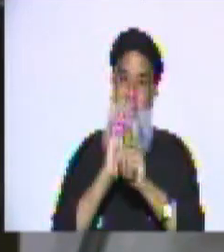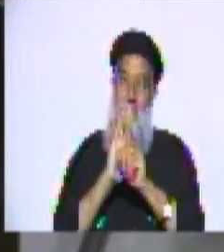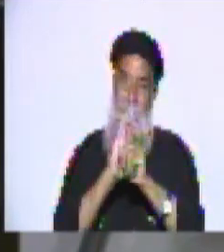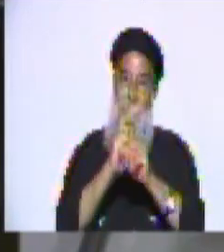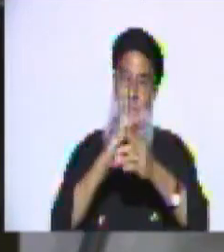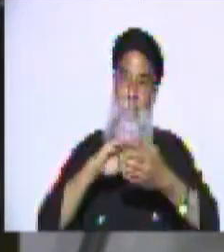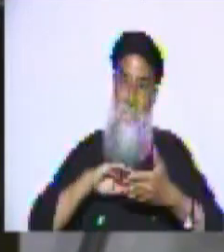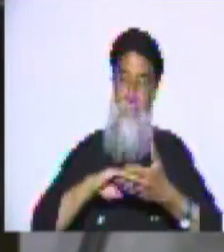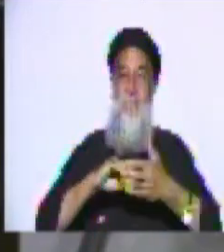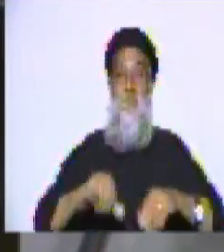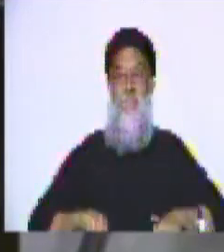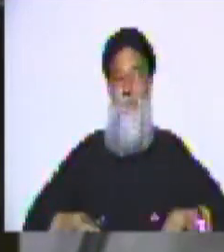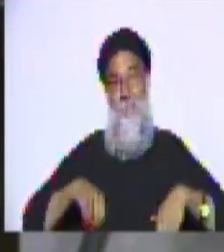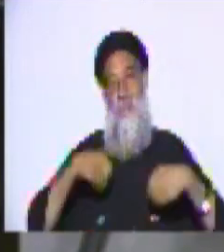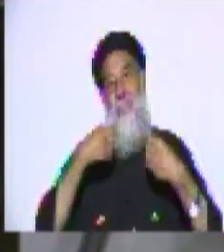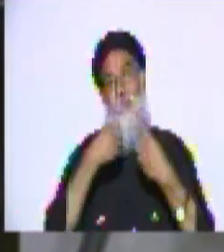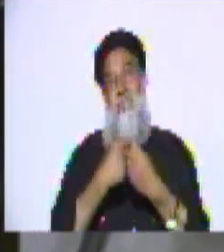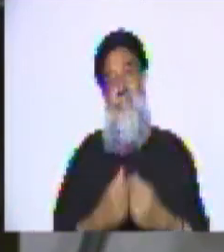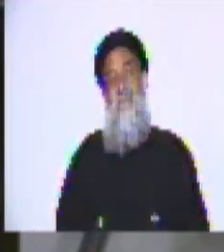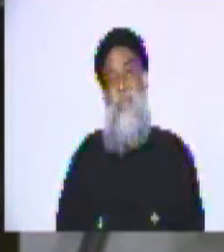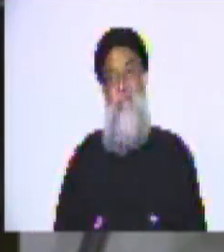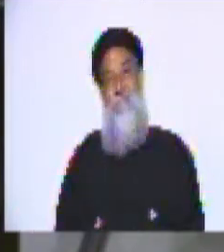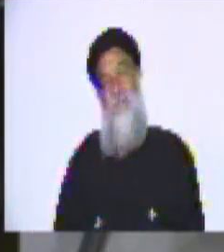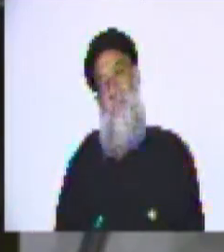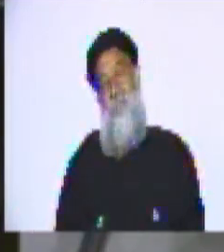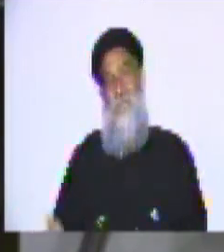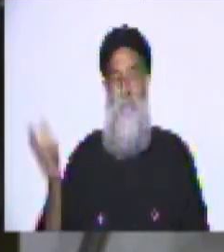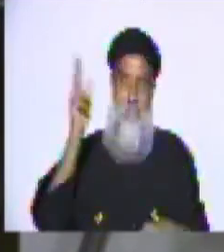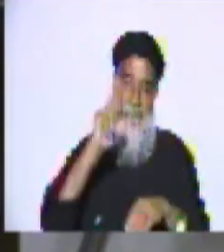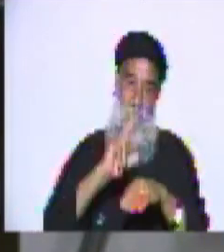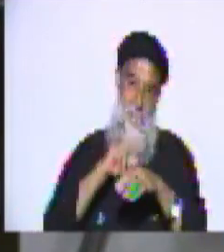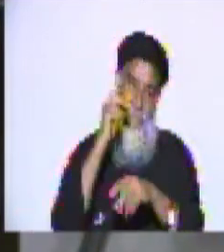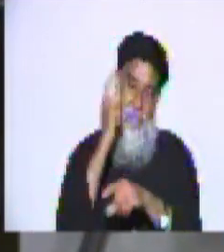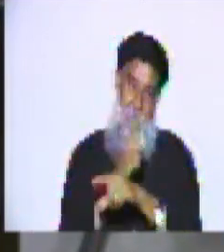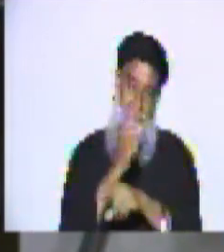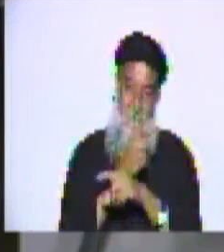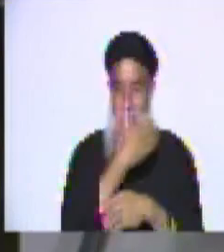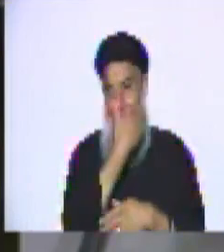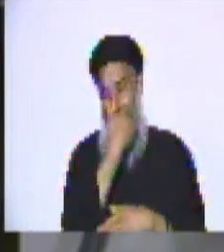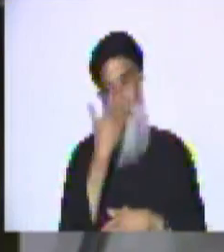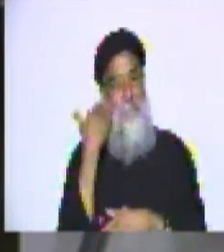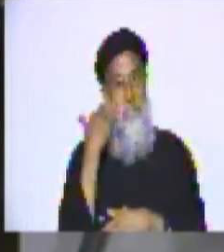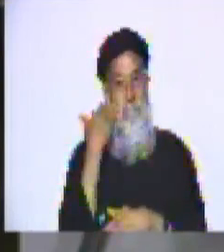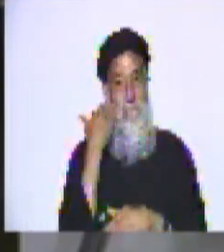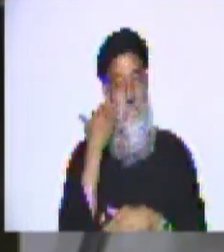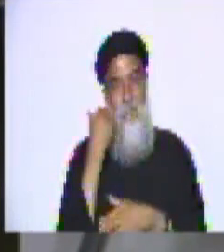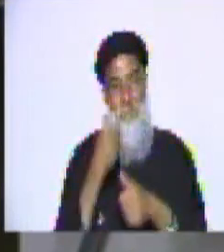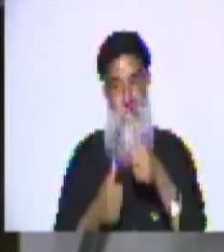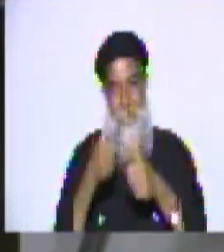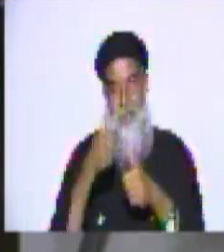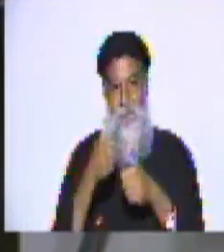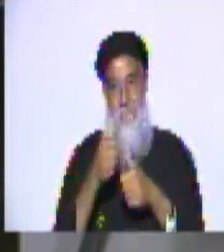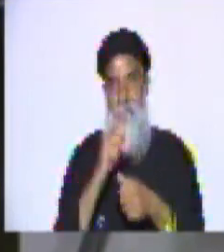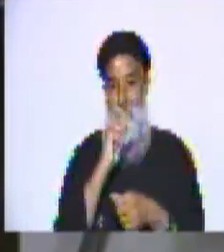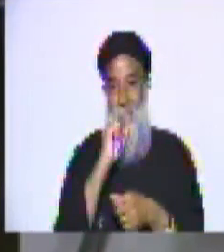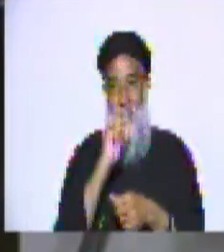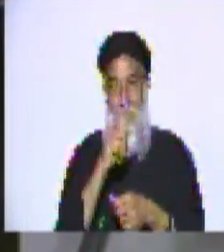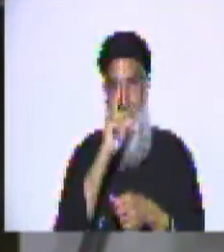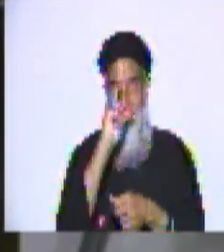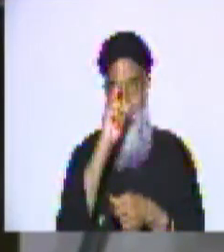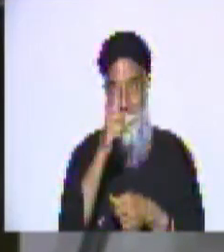بنعيشه يعني أو عايزين نعيشه. كمان الرسل صاموا نتيجة أمر السيد المسيح ليهم،